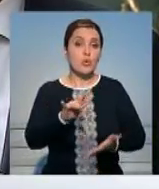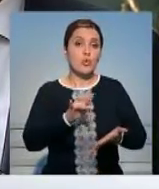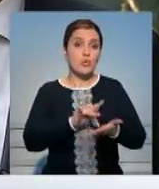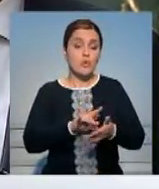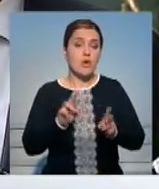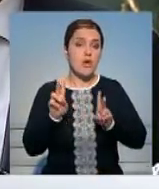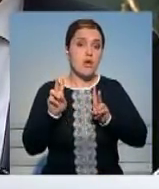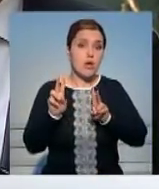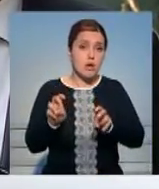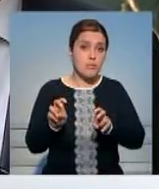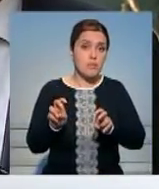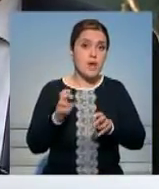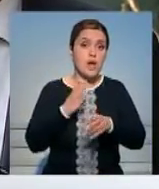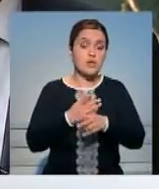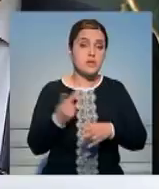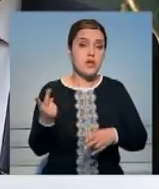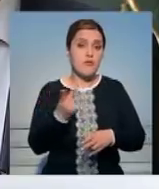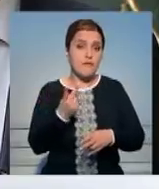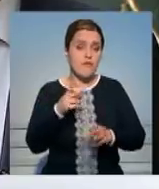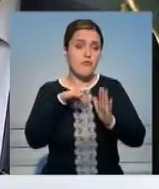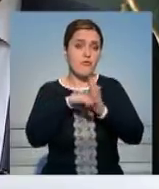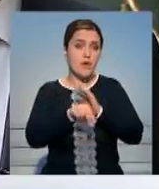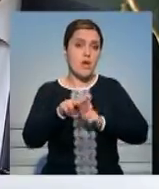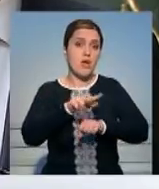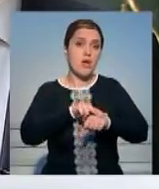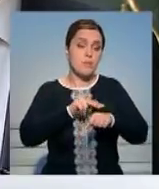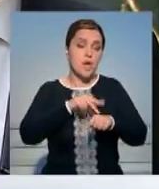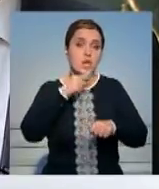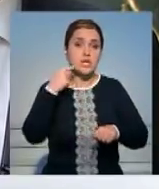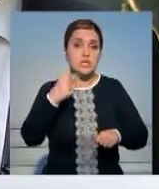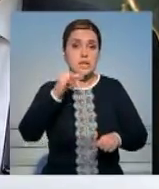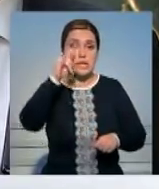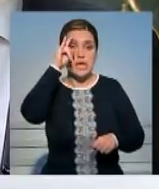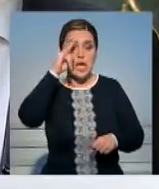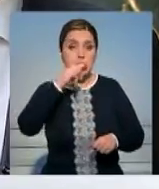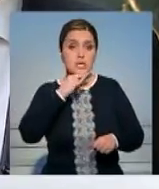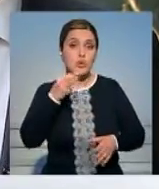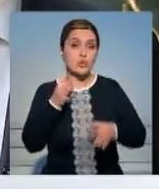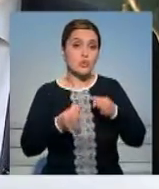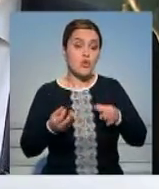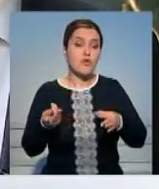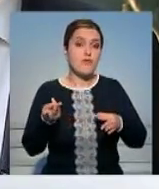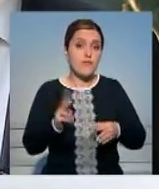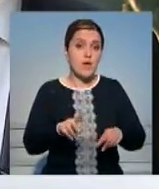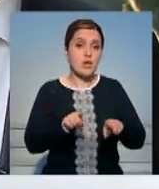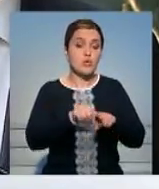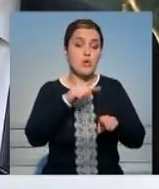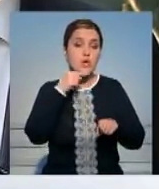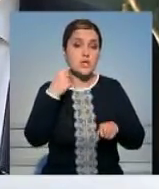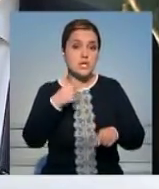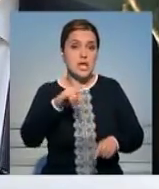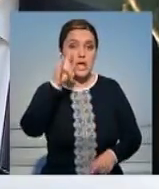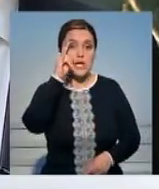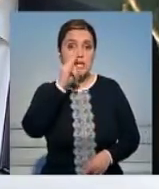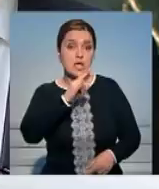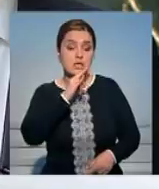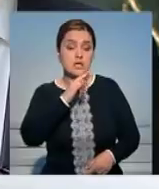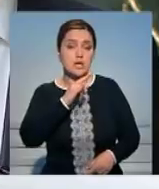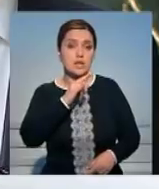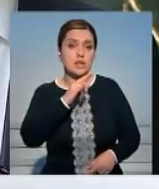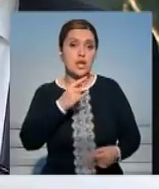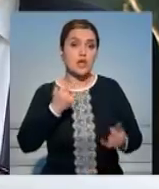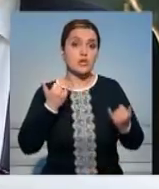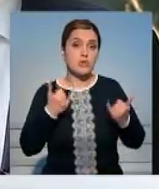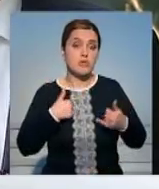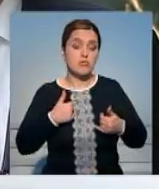и правоохранительные органы обоих государств, а также судебная система. Поэтому у нас есть такие рабочие вопросы. Я думаю, что благодаря